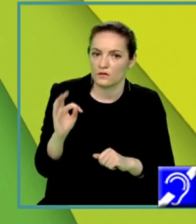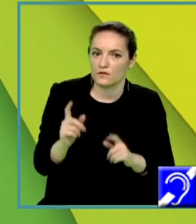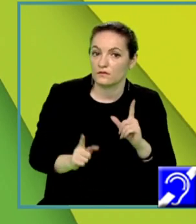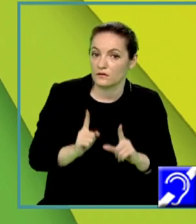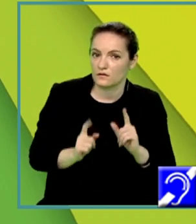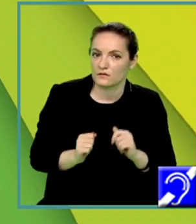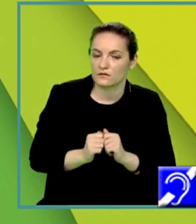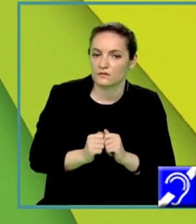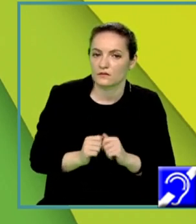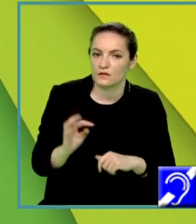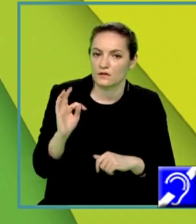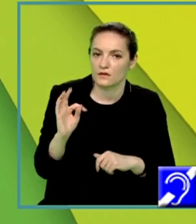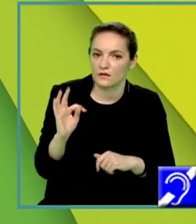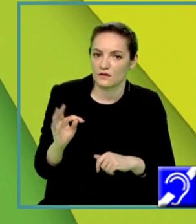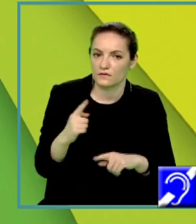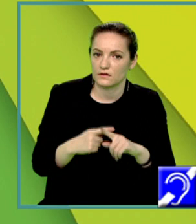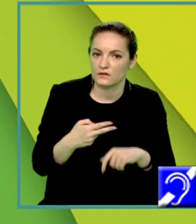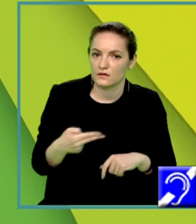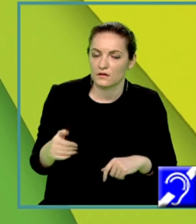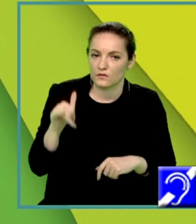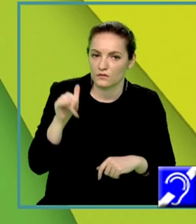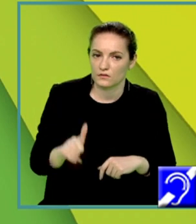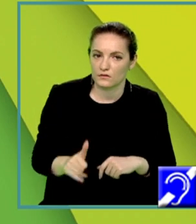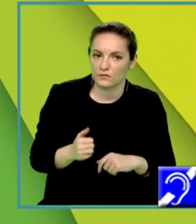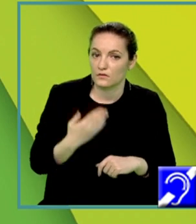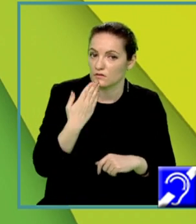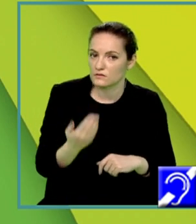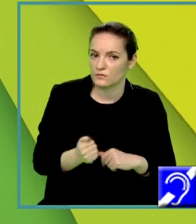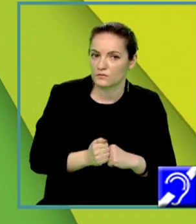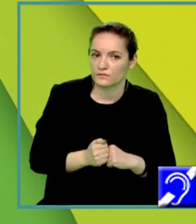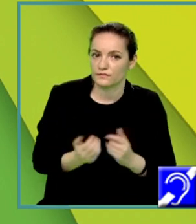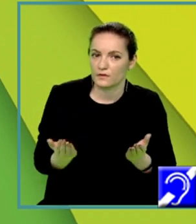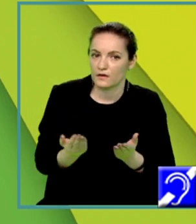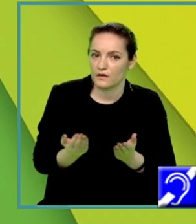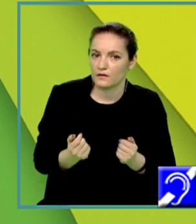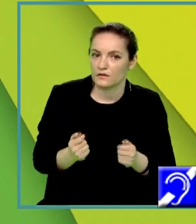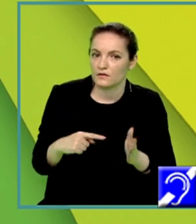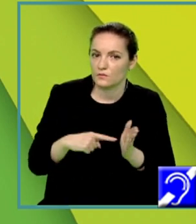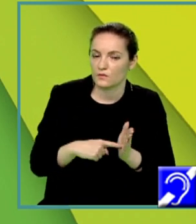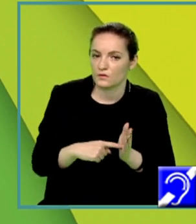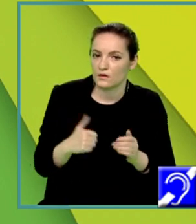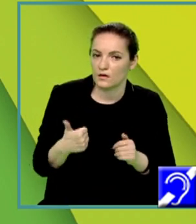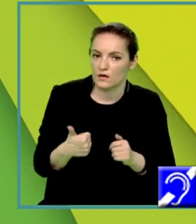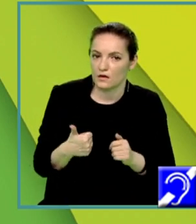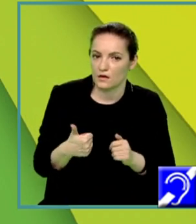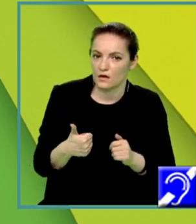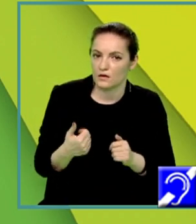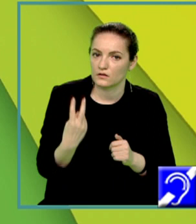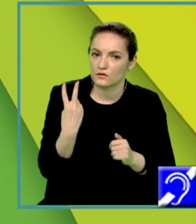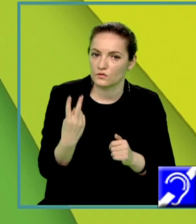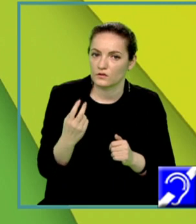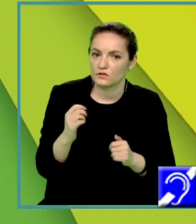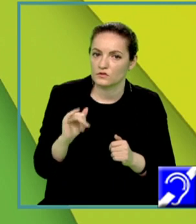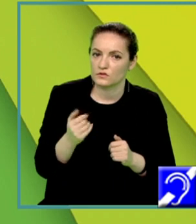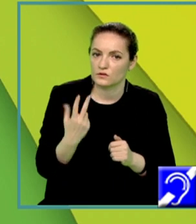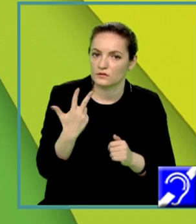dacă, F de X egal cu Y. De exemplu, care dintre punctele A mare de coordonate